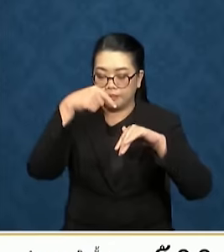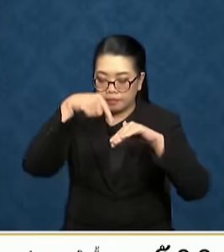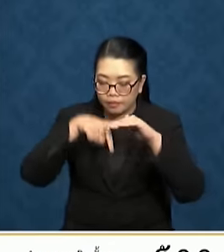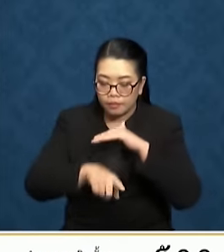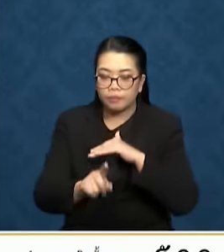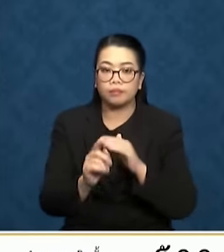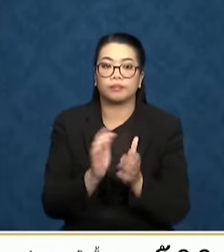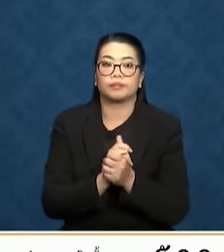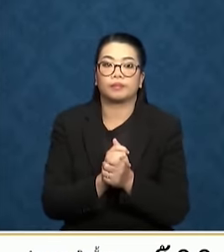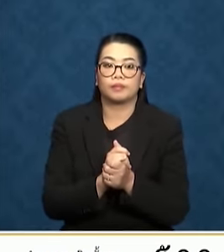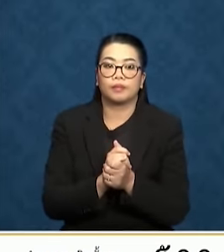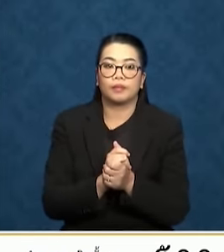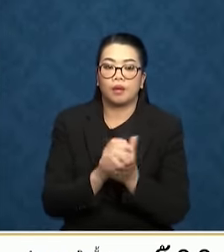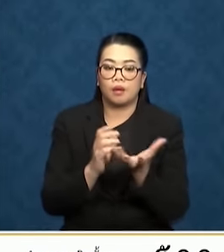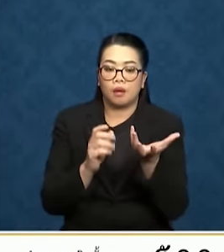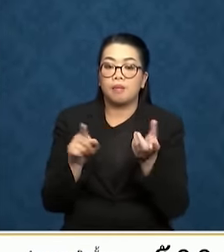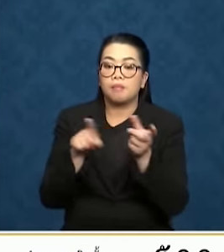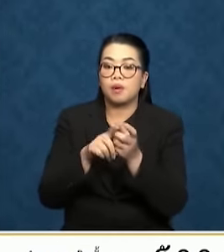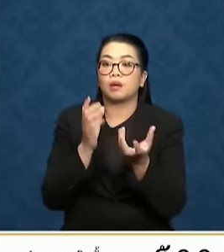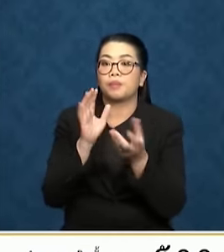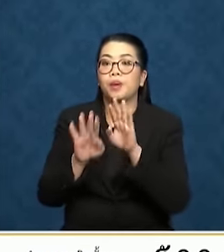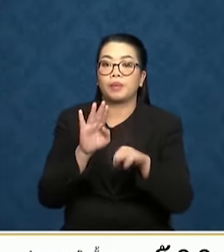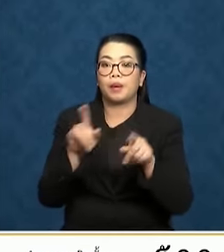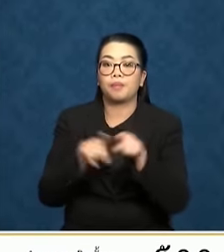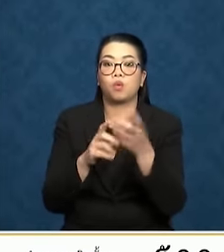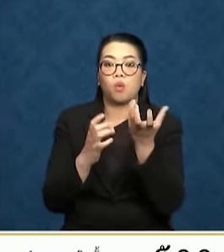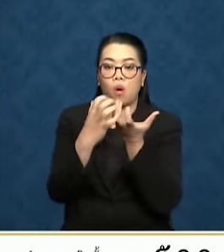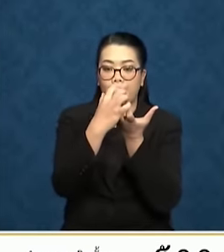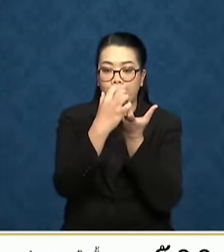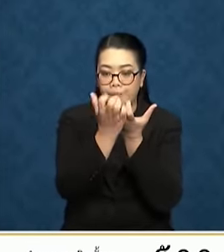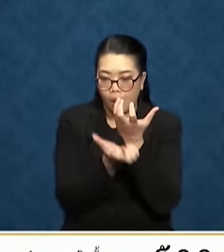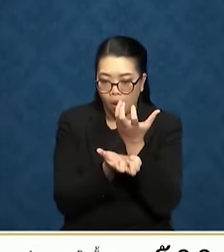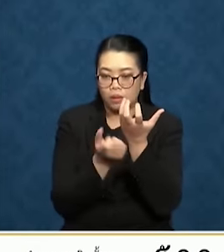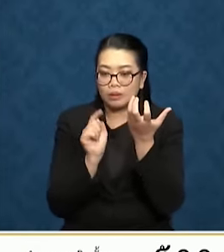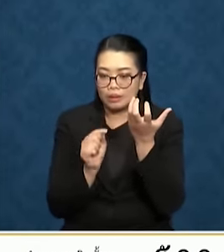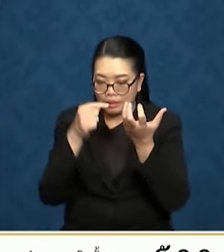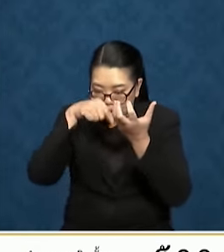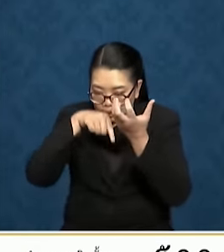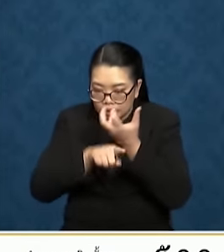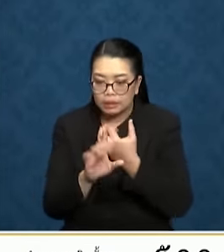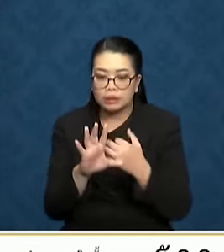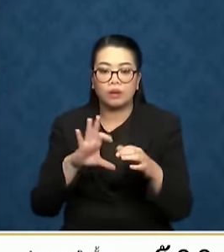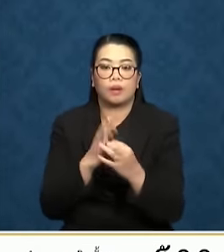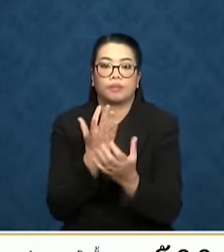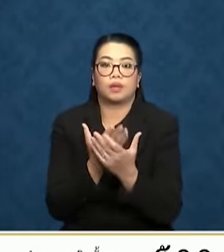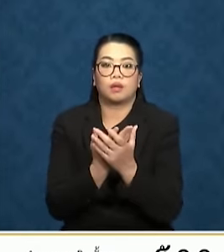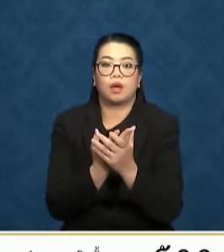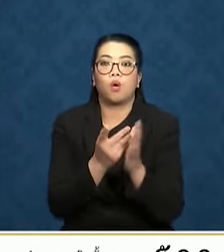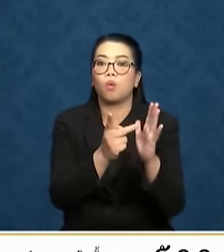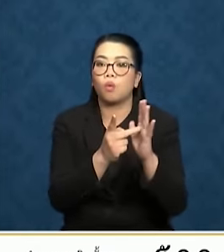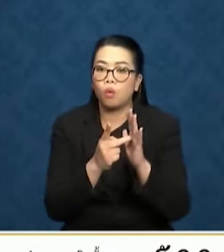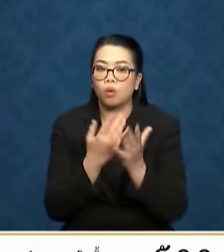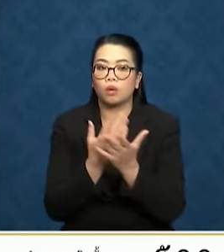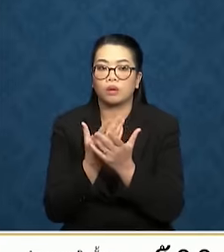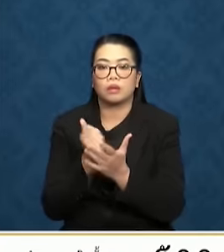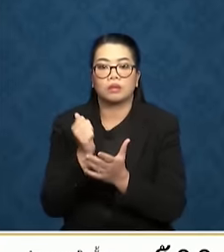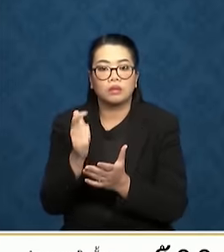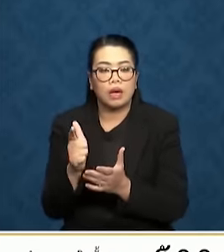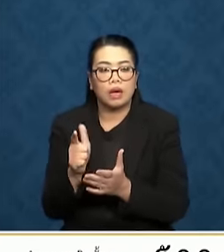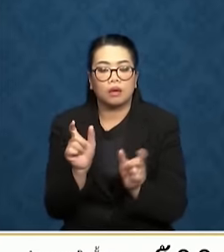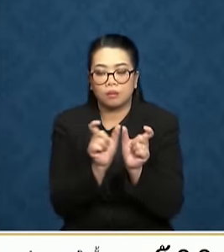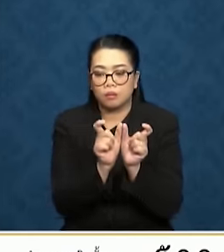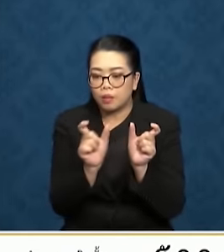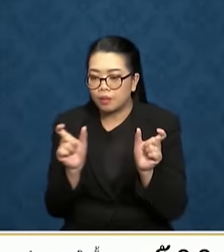หัวหอมลงไปอีกชั้นนึงครับว่าในเรื่องของรายได้รัฐเรื่องของเงินกู้แล้วก็ของรายจ่ายนั้นช่วน